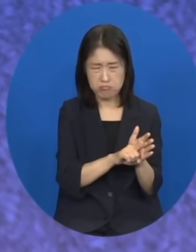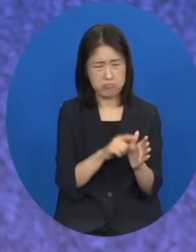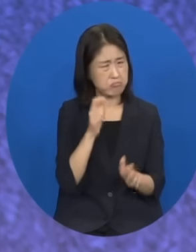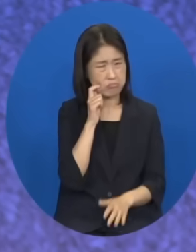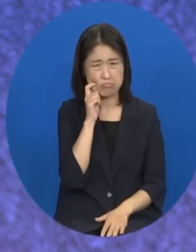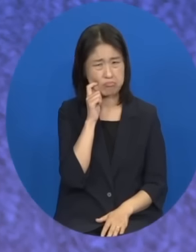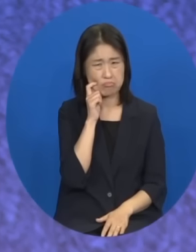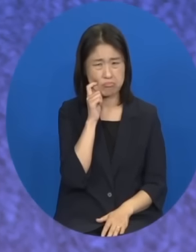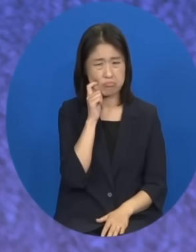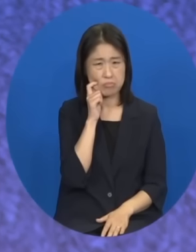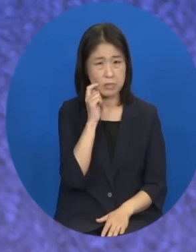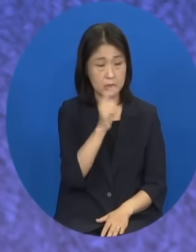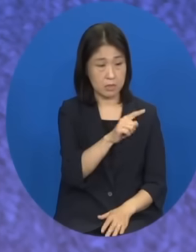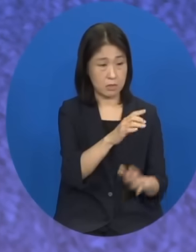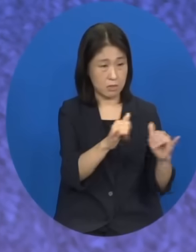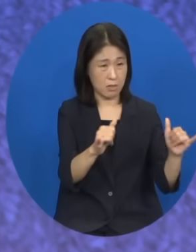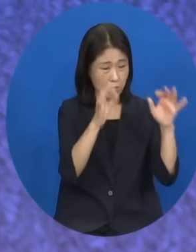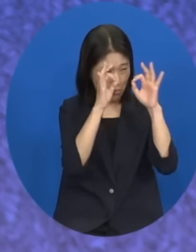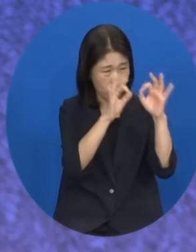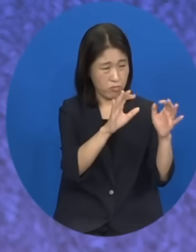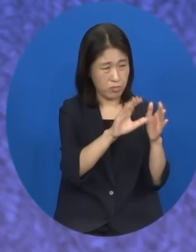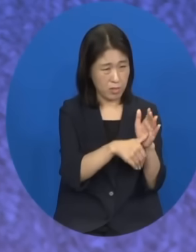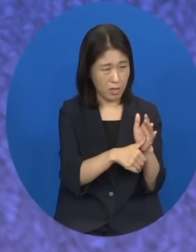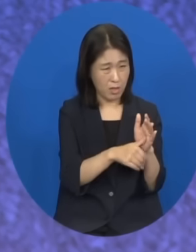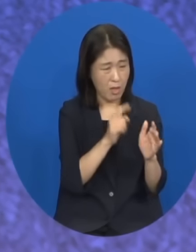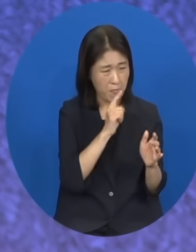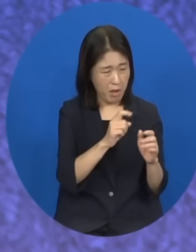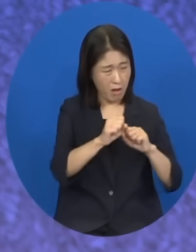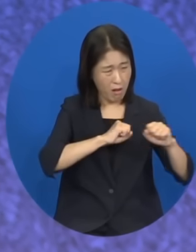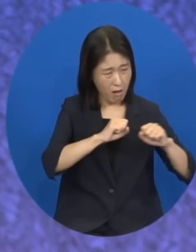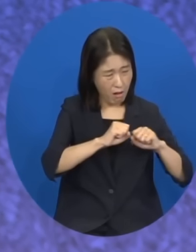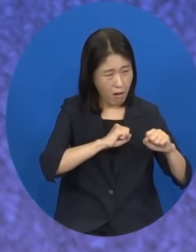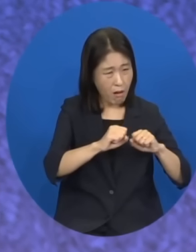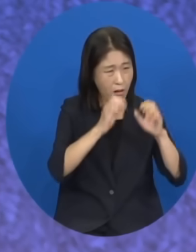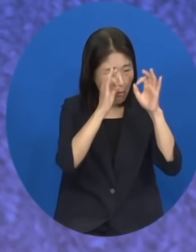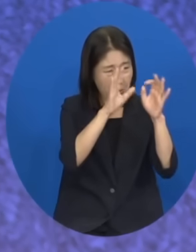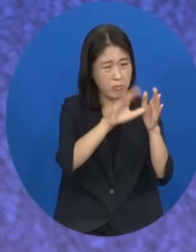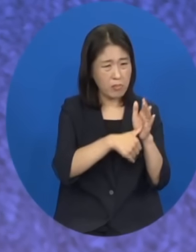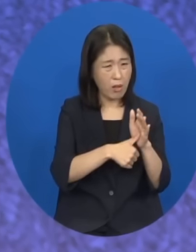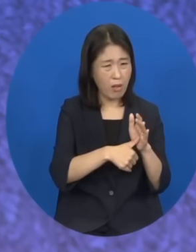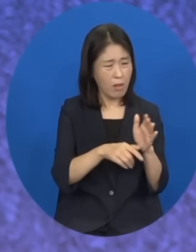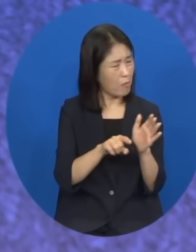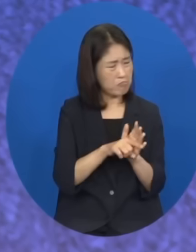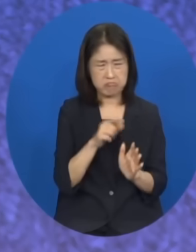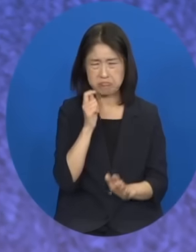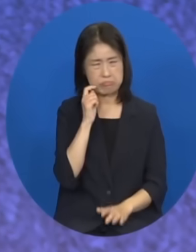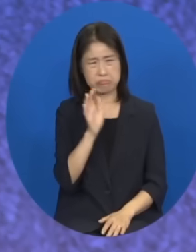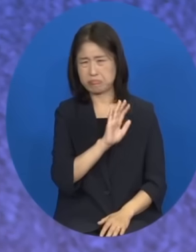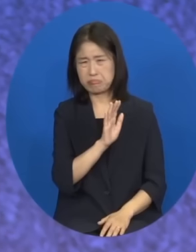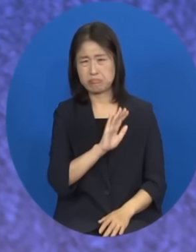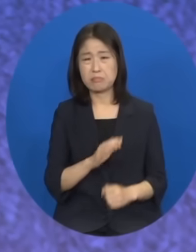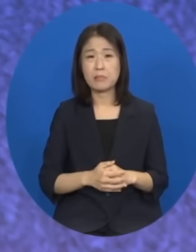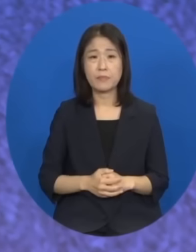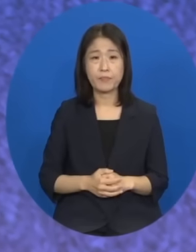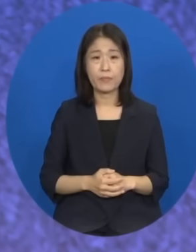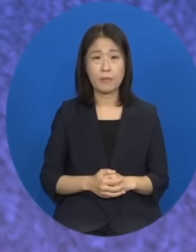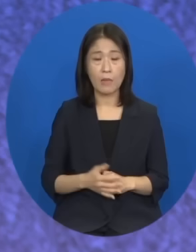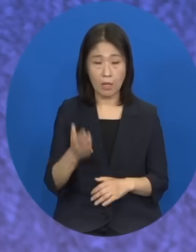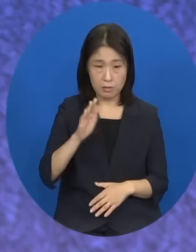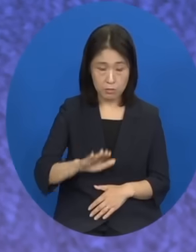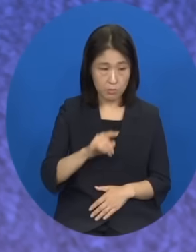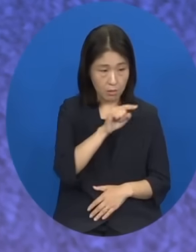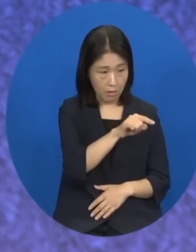사람이 하는 말이나 행동을 보면 믿을 수가 없어요. 근데 이 사람을 내가 믿어야